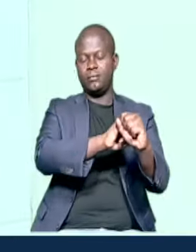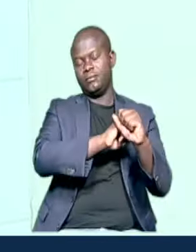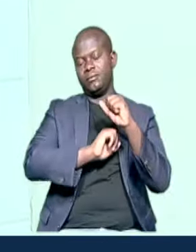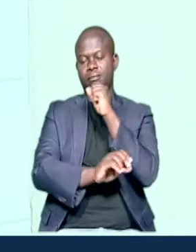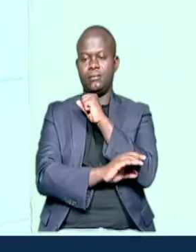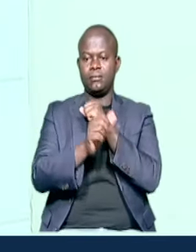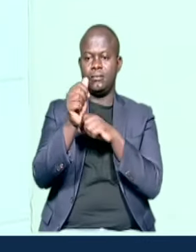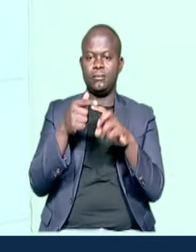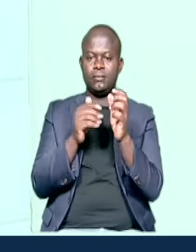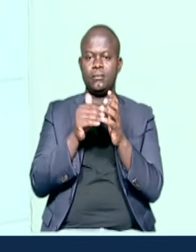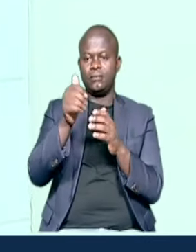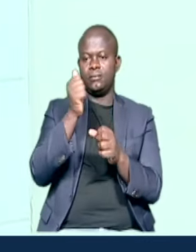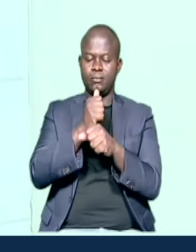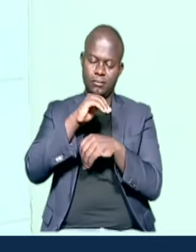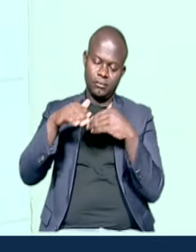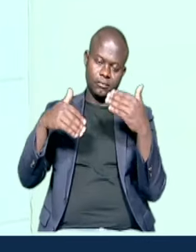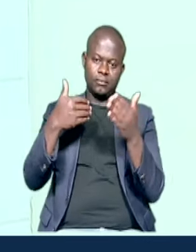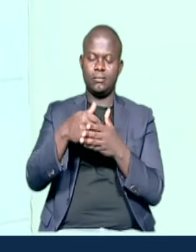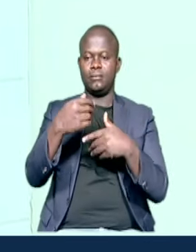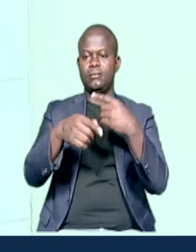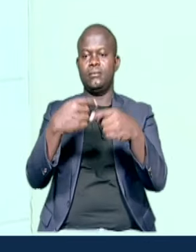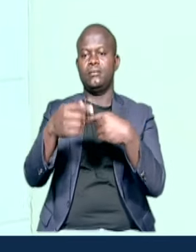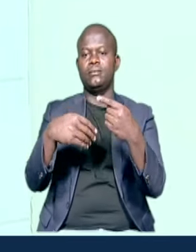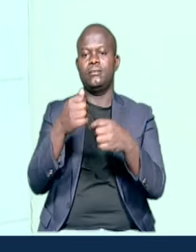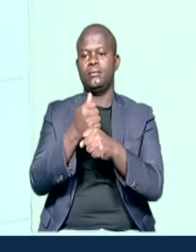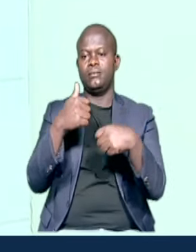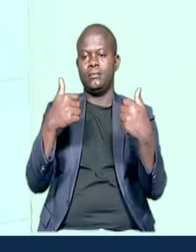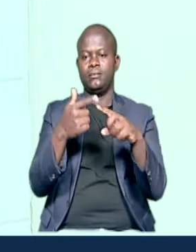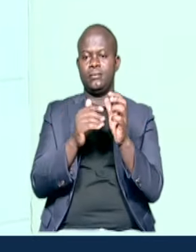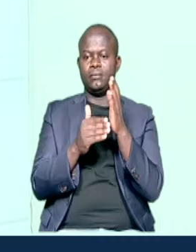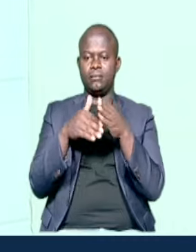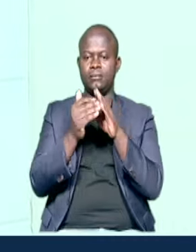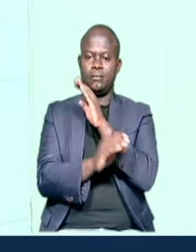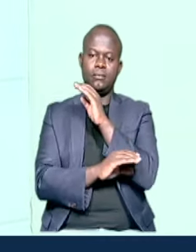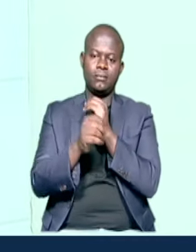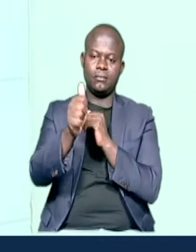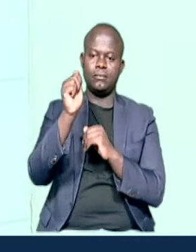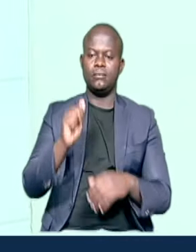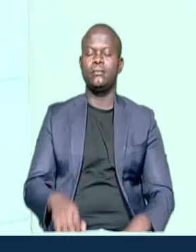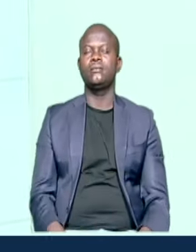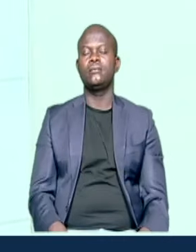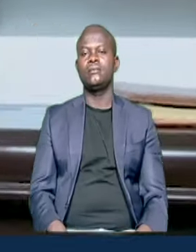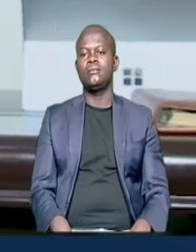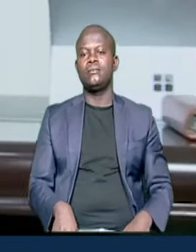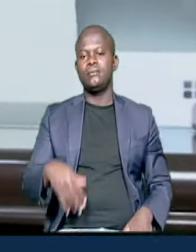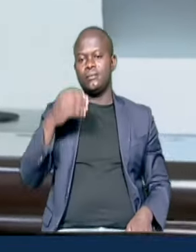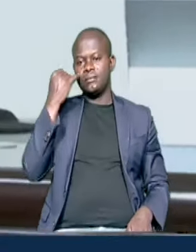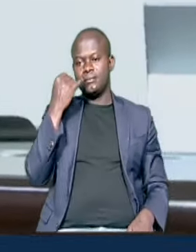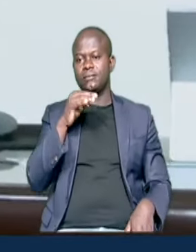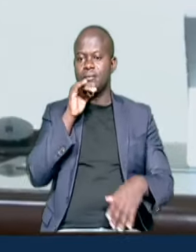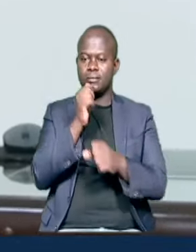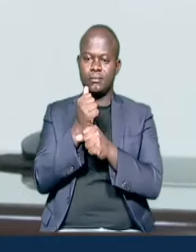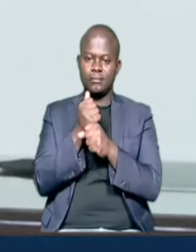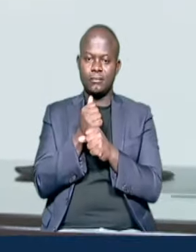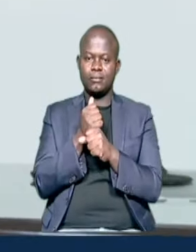cyawe ariko niyo myuga yose igakomeza nayo ukayikora kandi ukubaka igihugu cyawe iyo utari mu kazi